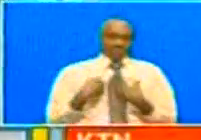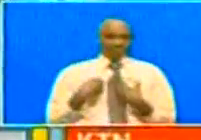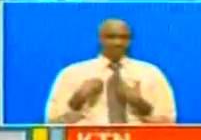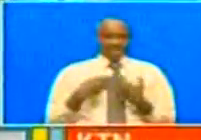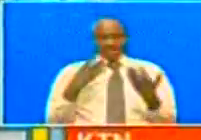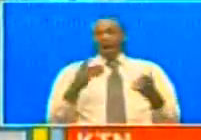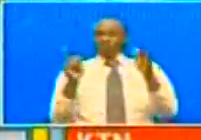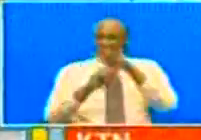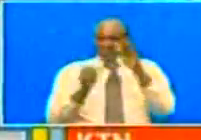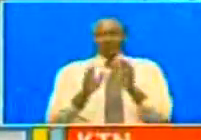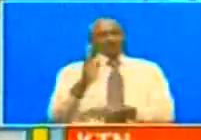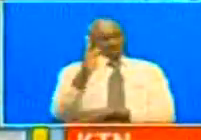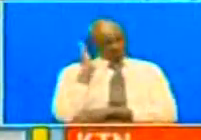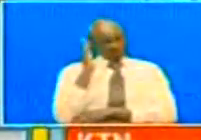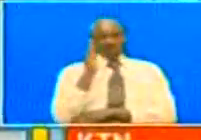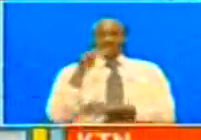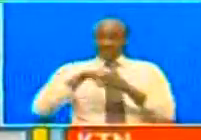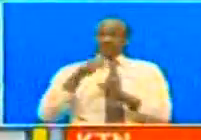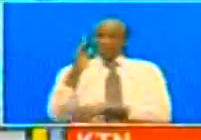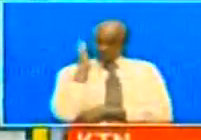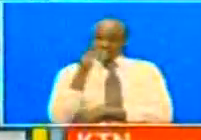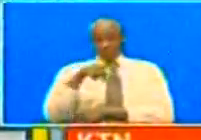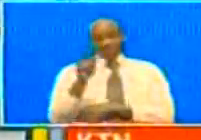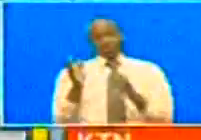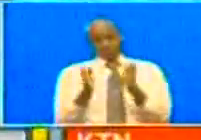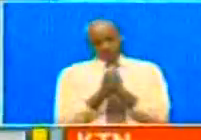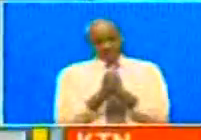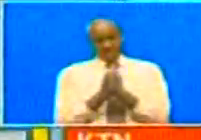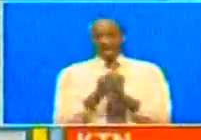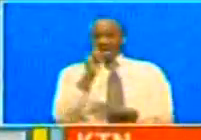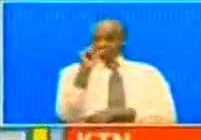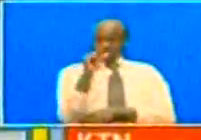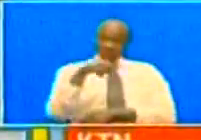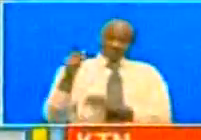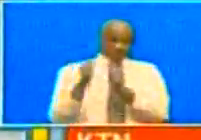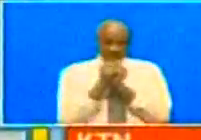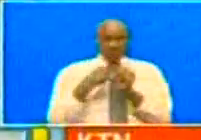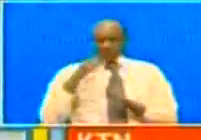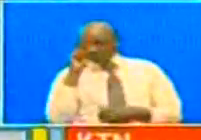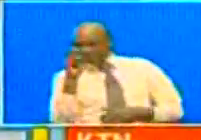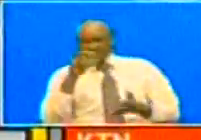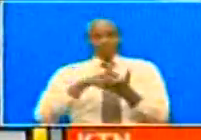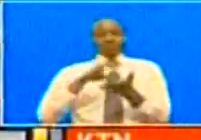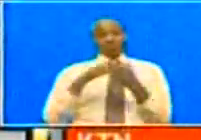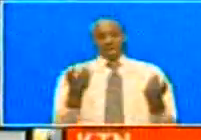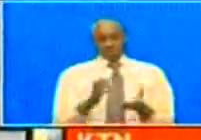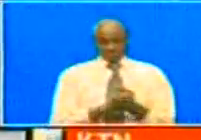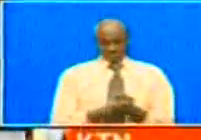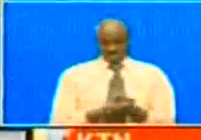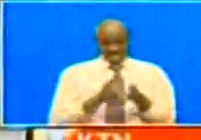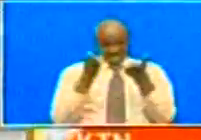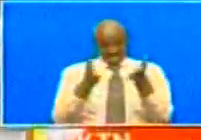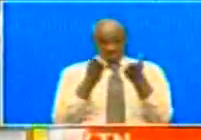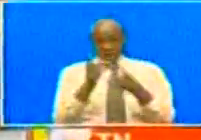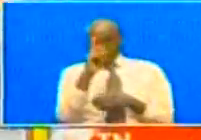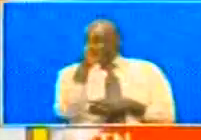Joseph Nkaiseri na inspekta mkuu Joseph Boynet wamefika katika kaunti ya Garissa kujionea hali halisi, na tayari